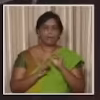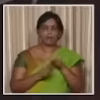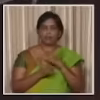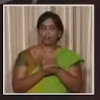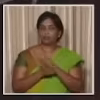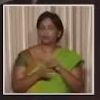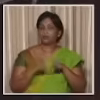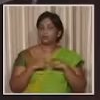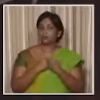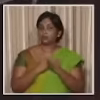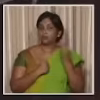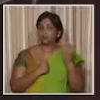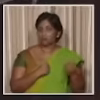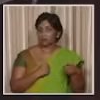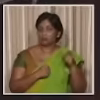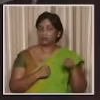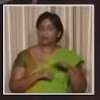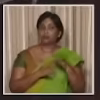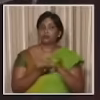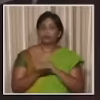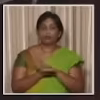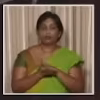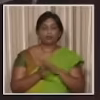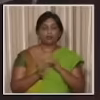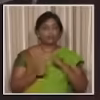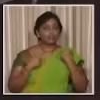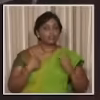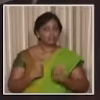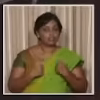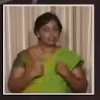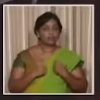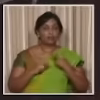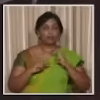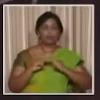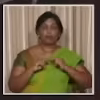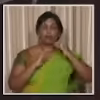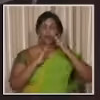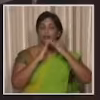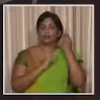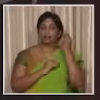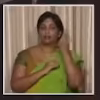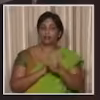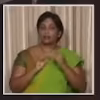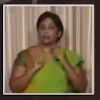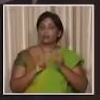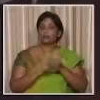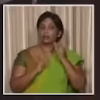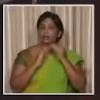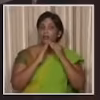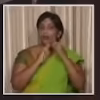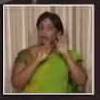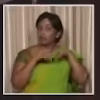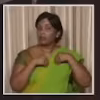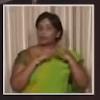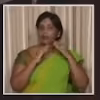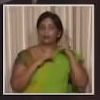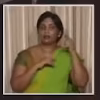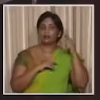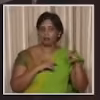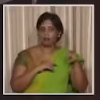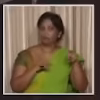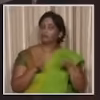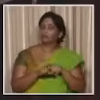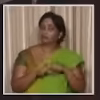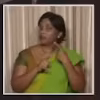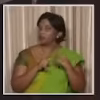හෝම්ලෑන්ඩ් කියන සමාගමට දුන්නට ඉඩම් ප්‍රසස් කර බල මණ්ඩලයේ සභාපතිතුමා ඩිපාර්ට්මන්ට් එකක් දීලා තියෙනවා ඒ සභාපතිතුමා ඉන්නේ දුන්න ඩිපාර්ට්මන්ට් එකේ ඉතින් ඒ